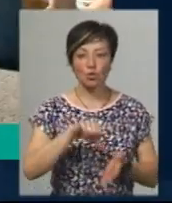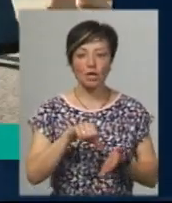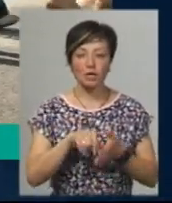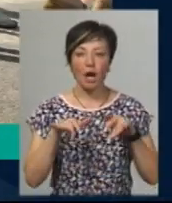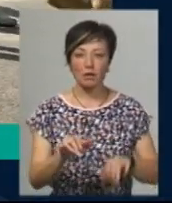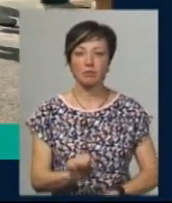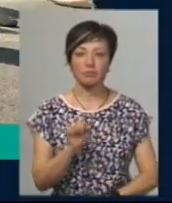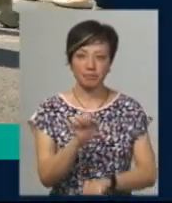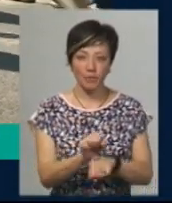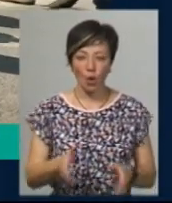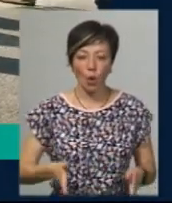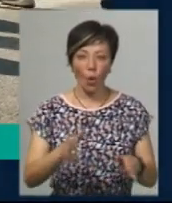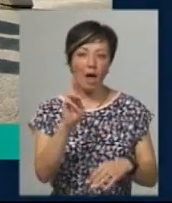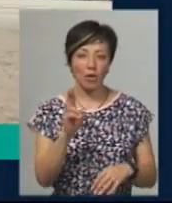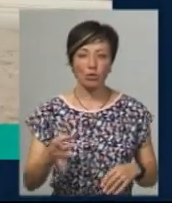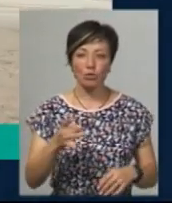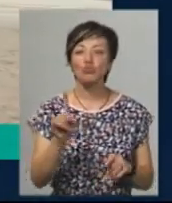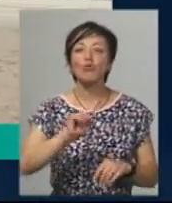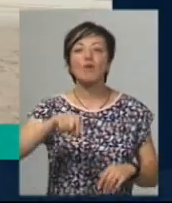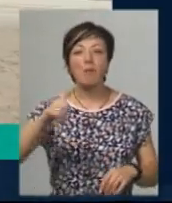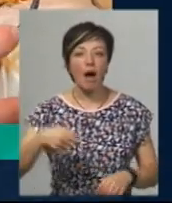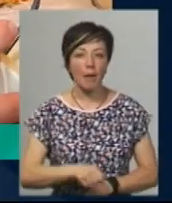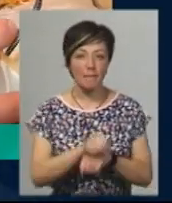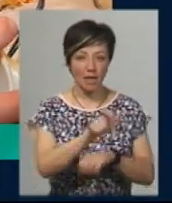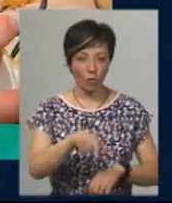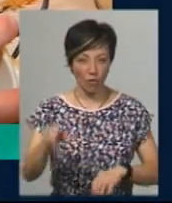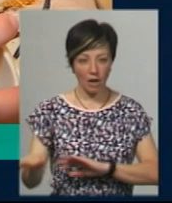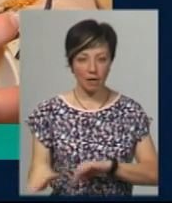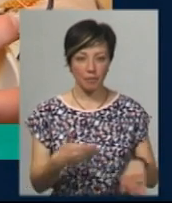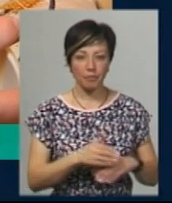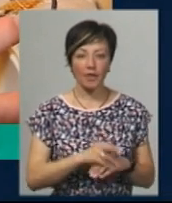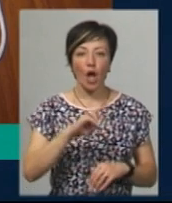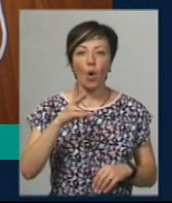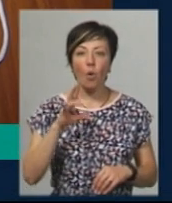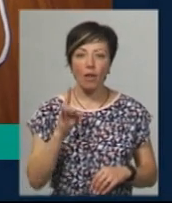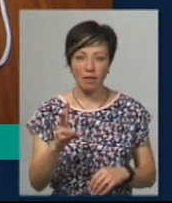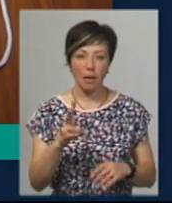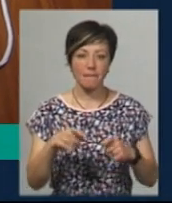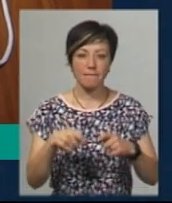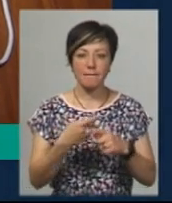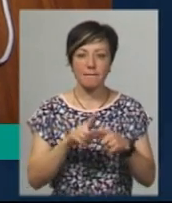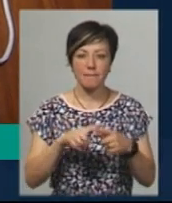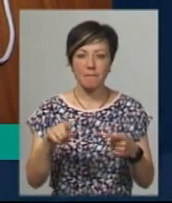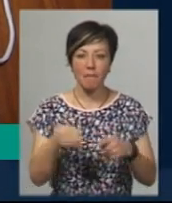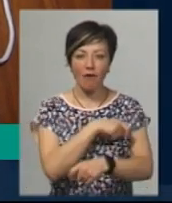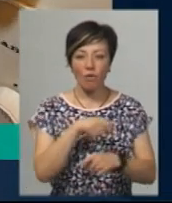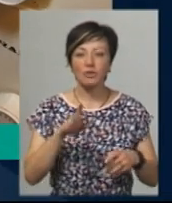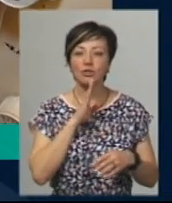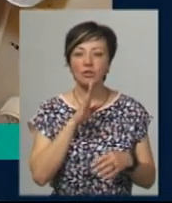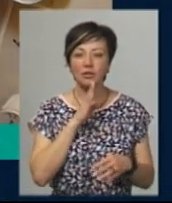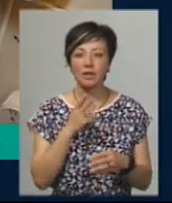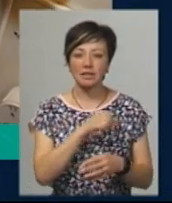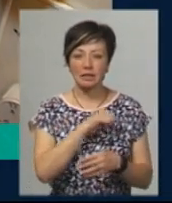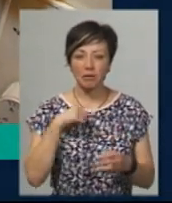перекрили дорогу в Єрмолинецькому районі, чого вимагали мітингувальники. Льон, бавовна та нитки муліне. Майстриня з Хмельниччини власноруч